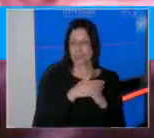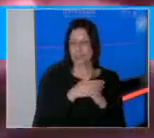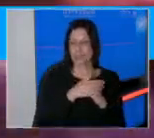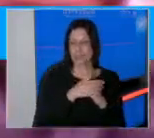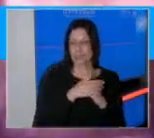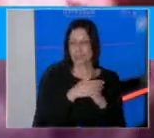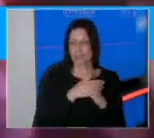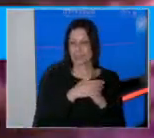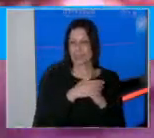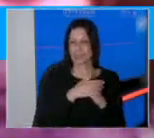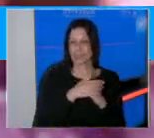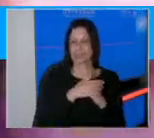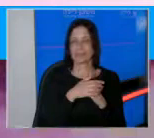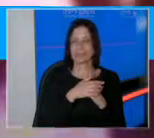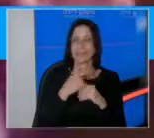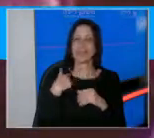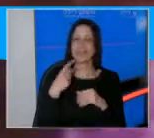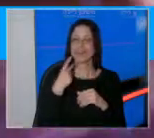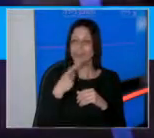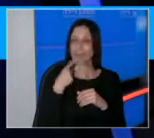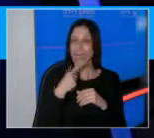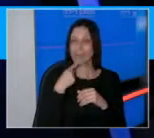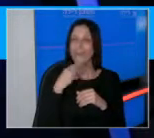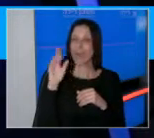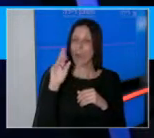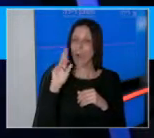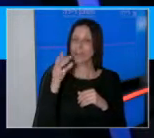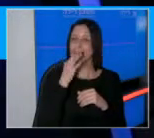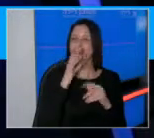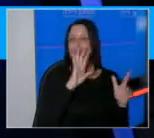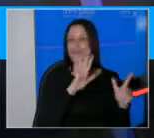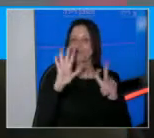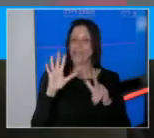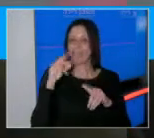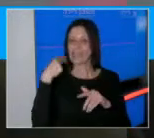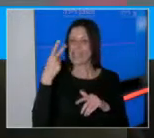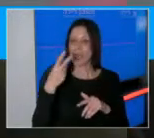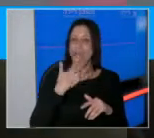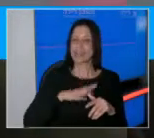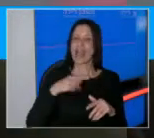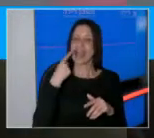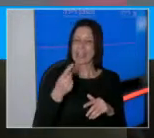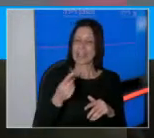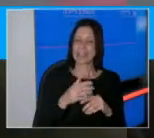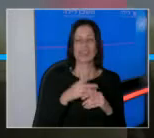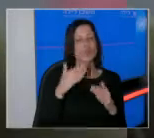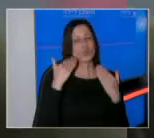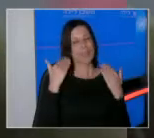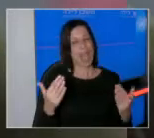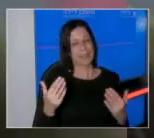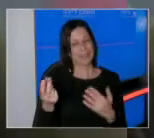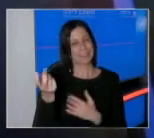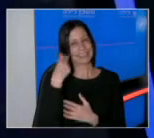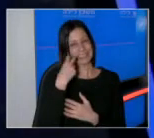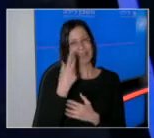זה סיפור חיים. וזהו, הנה, אז אנחנו רואים לרובן, אני רק אגיד רובן בן 77 יהיה, אני רוצה להגיד לך, יעל בן יפת, תודה רבה